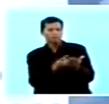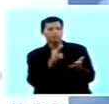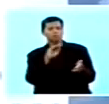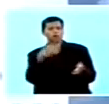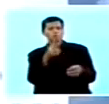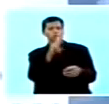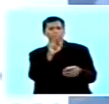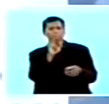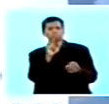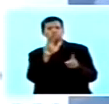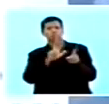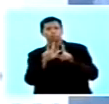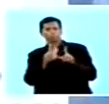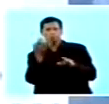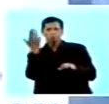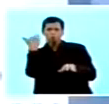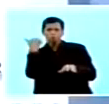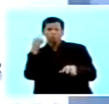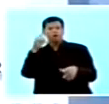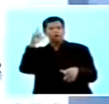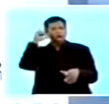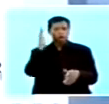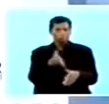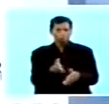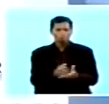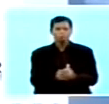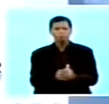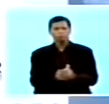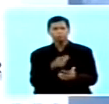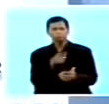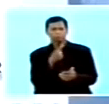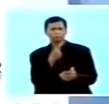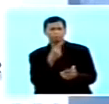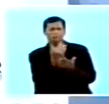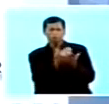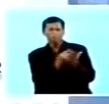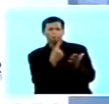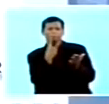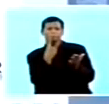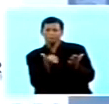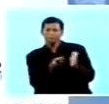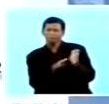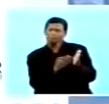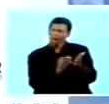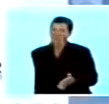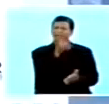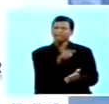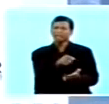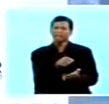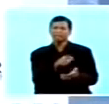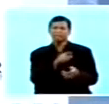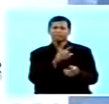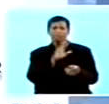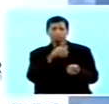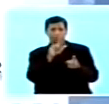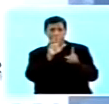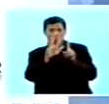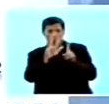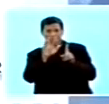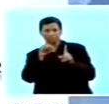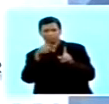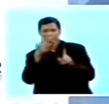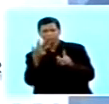Gubernur Basuki Cahaya Purnama alias Ahok dinilai melanggar Undang-Undang nomor 5 tahun 1999 tentang larangan praktek